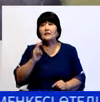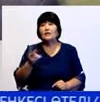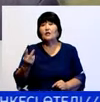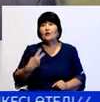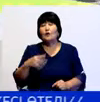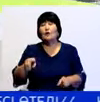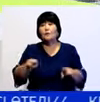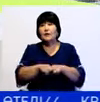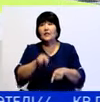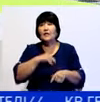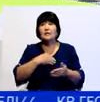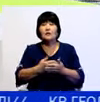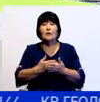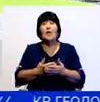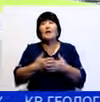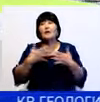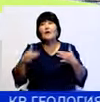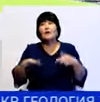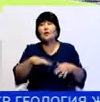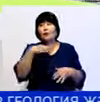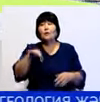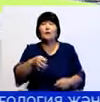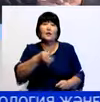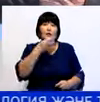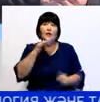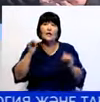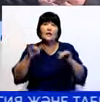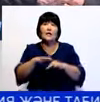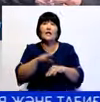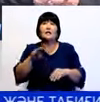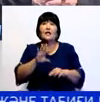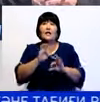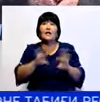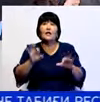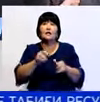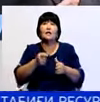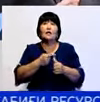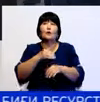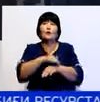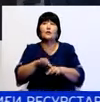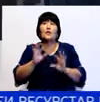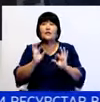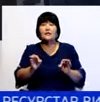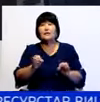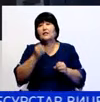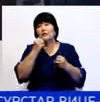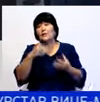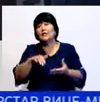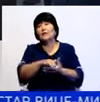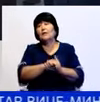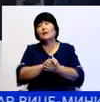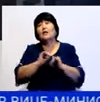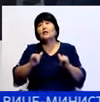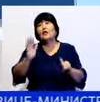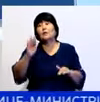бірге қызмет жасадық. Тағылымы терең шара көптің көңілінен шықты. Жиналғандар Жарылқасын Тұрабаевтың атындағы көше ізгіліктің, береке бірліктің даңғылы болғай